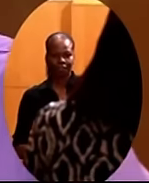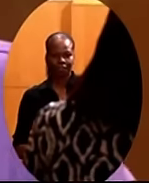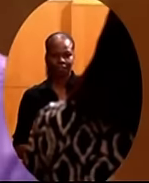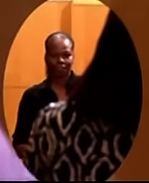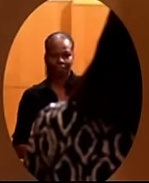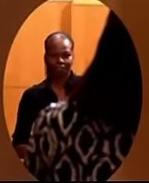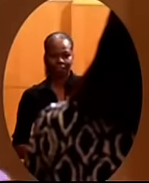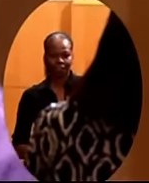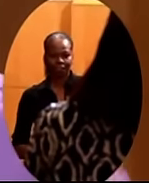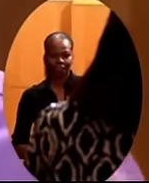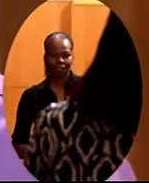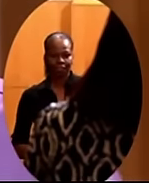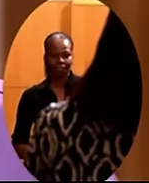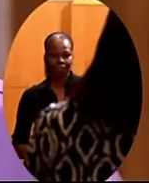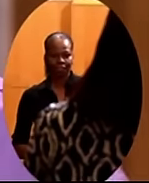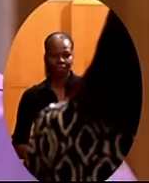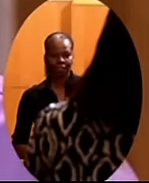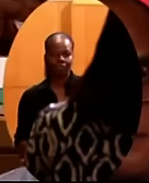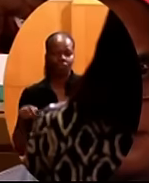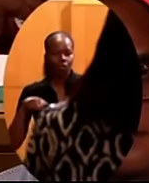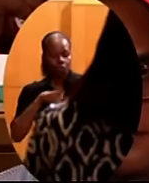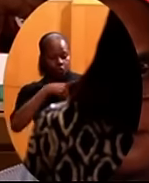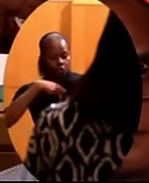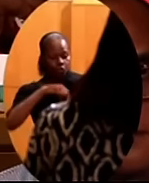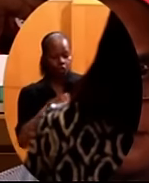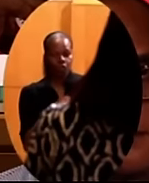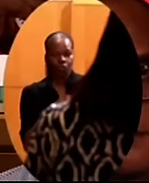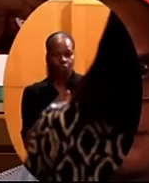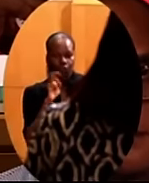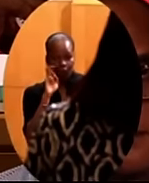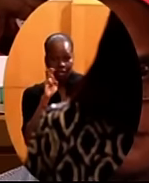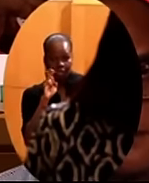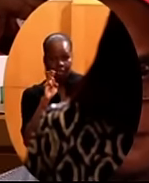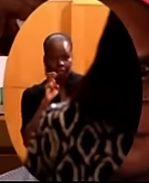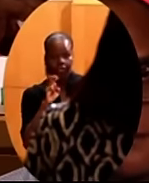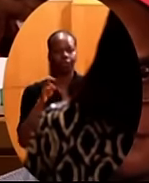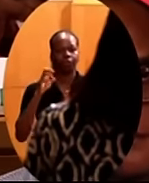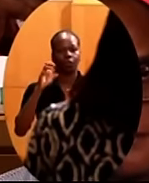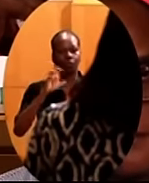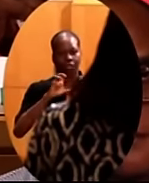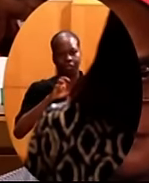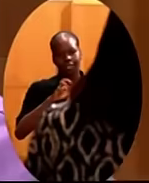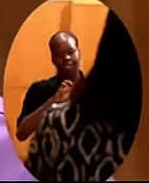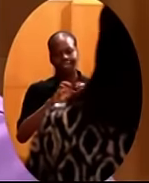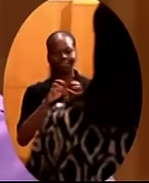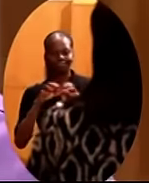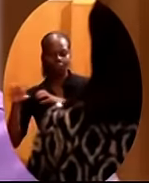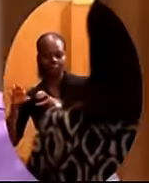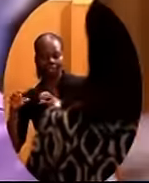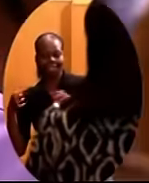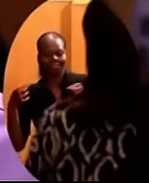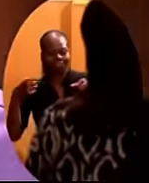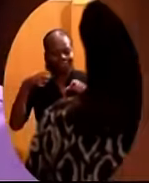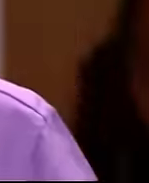bientôt nous chercherons à l'intérieur des deux collectivités bien à l'intérieur des